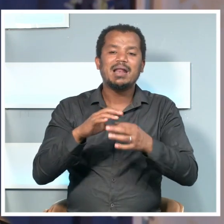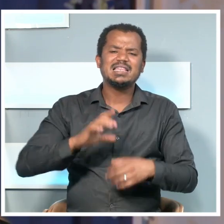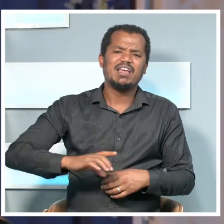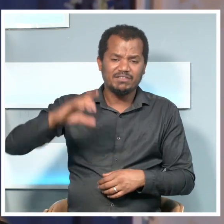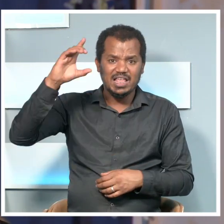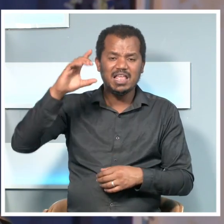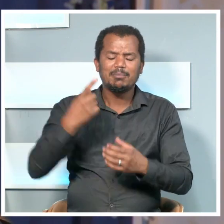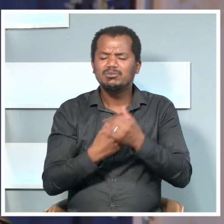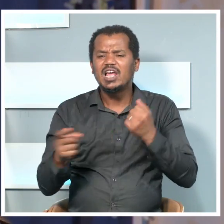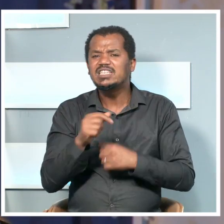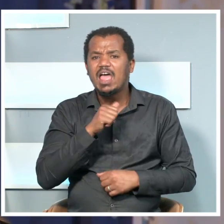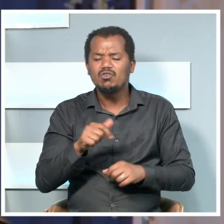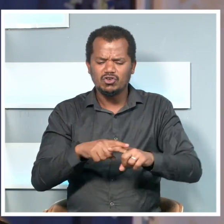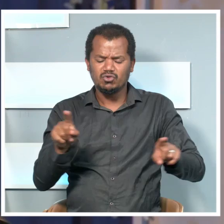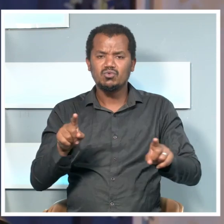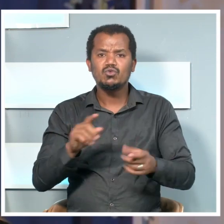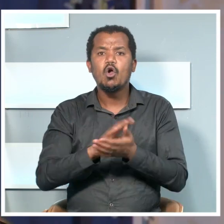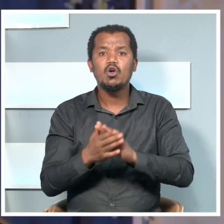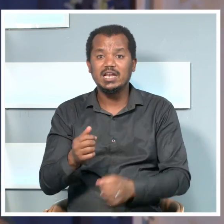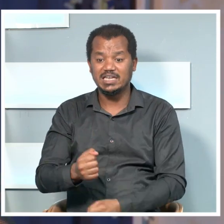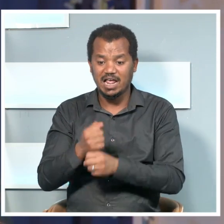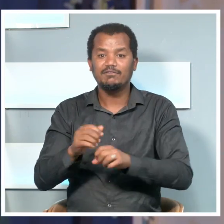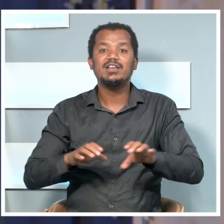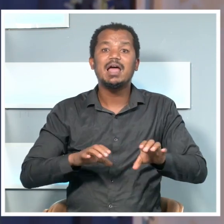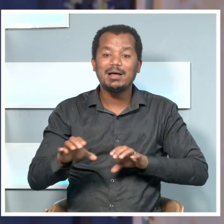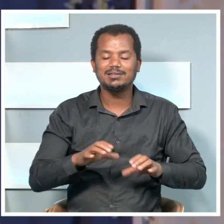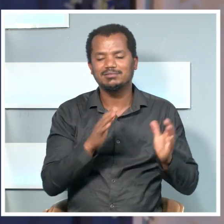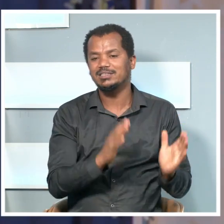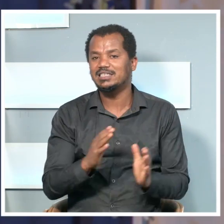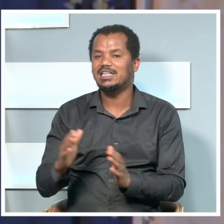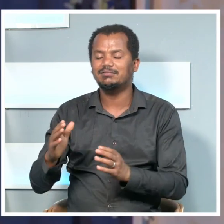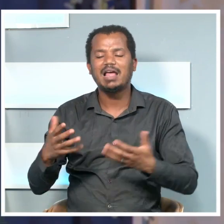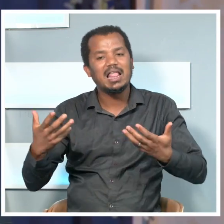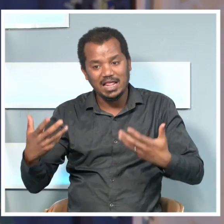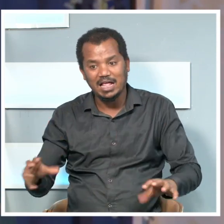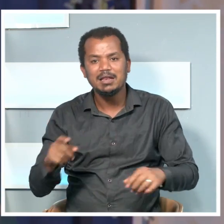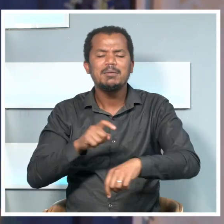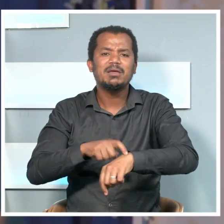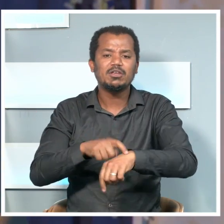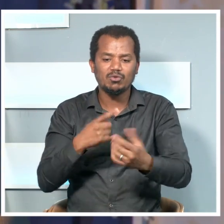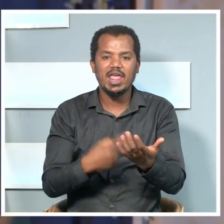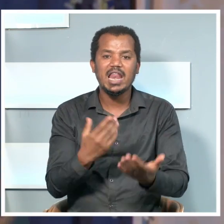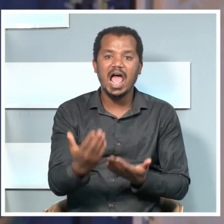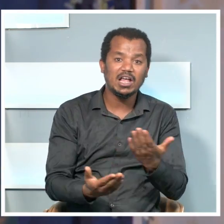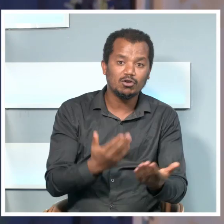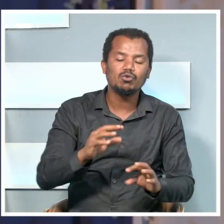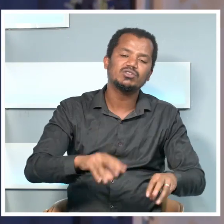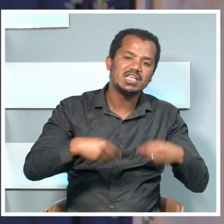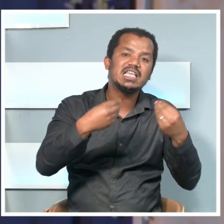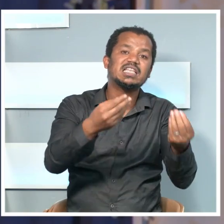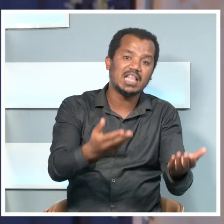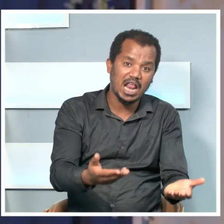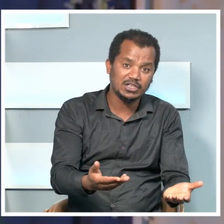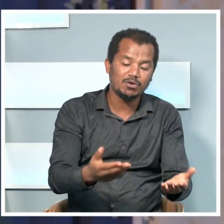ከፍተኛ ብቻ ሳይሆን ልዩ የሆነ ድጋፍ ለማድረግ ዝግጅታችንን አጠናቀን በየጊዜው ይሄንኑ አገልግሎት